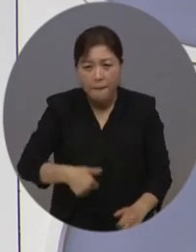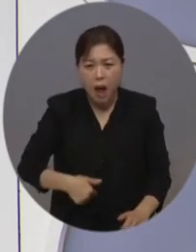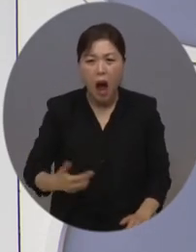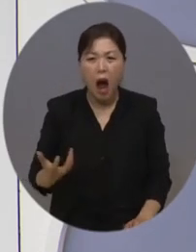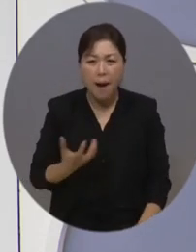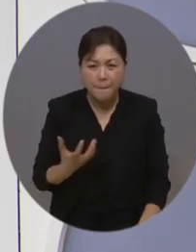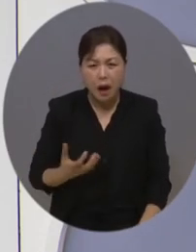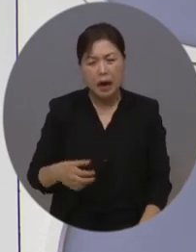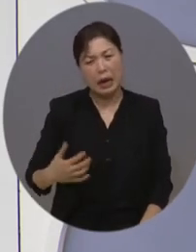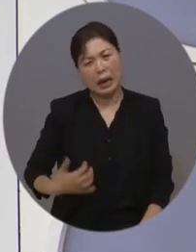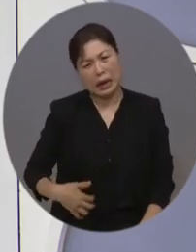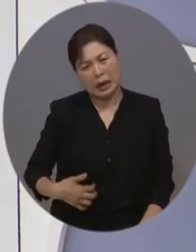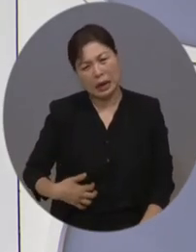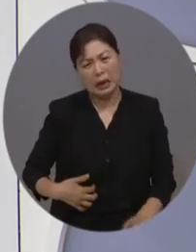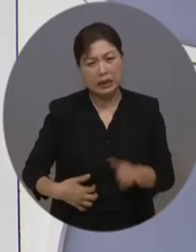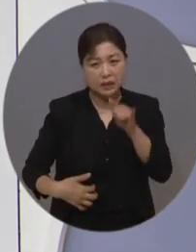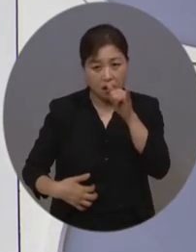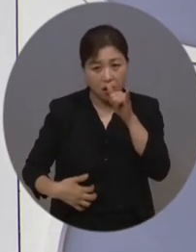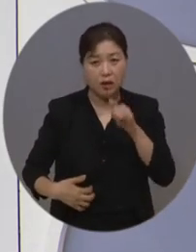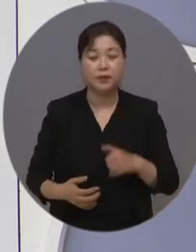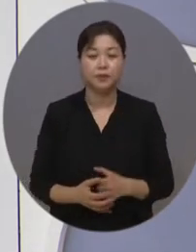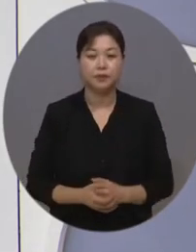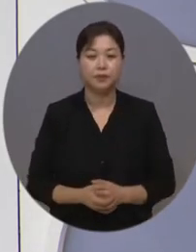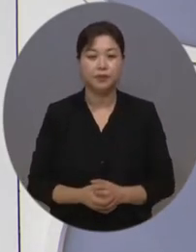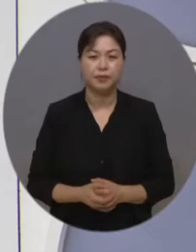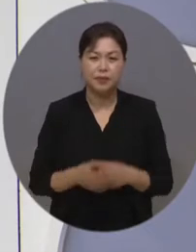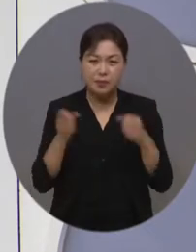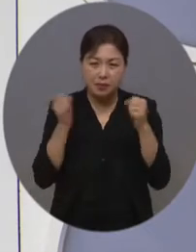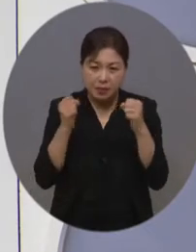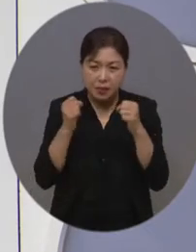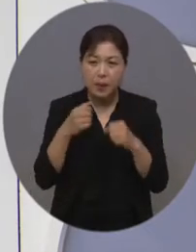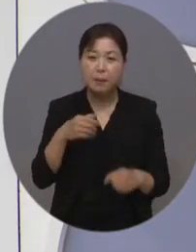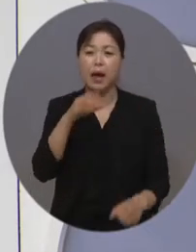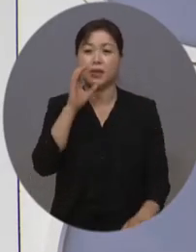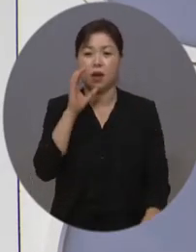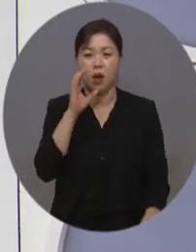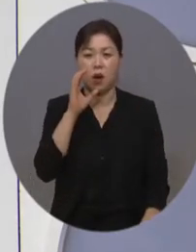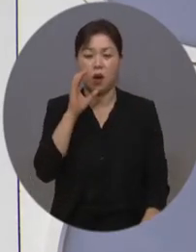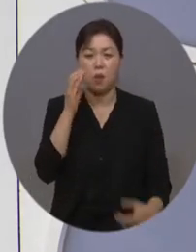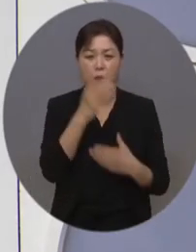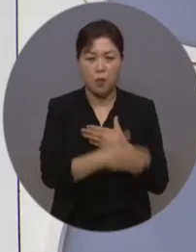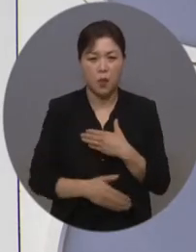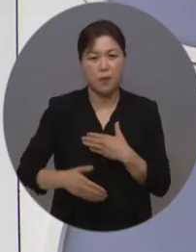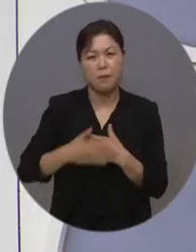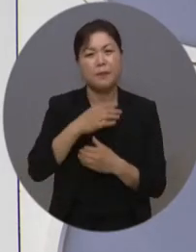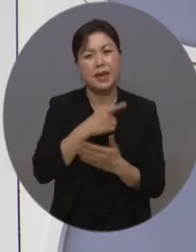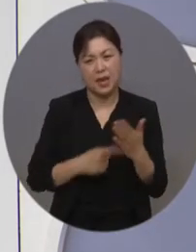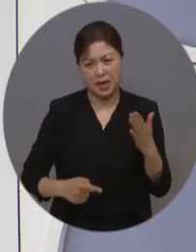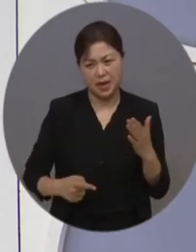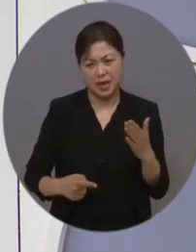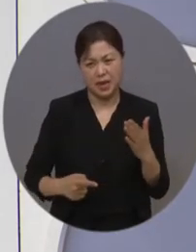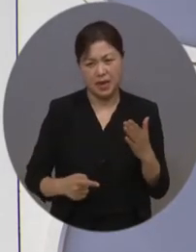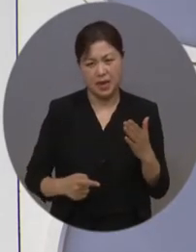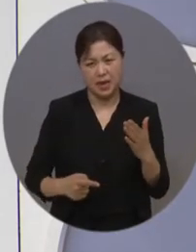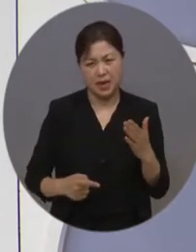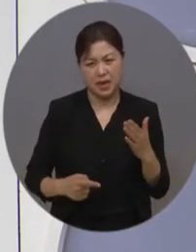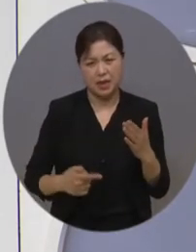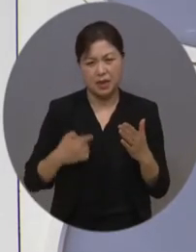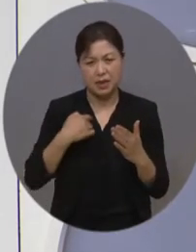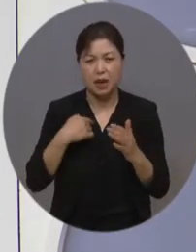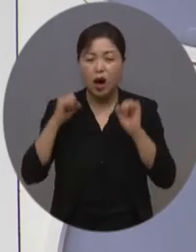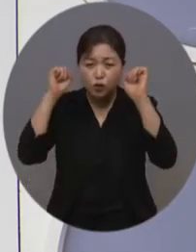뭐 설사한다. 그러니까 이게 찬 거를 마시면은 그렇게 해로운데 그게 제가 아무리 운동을